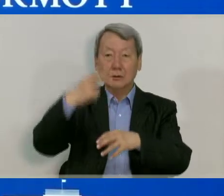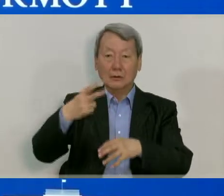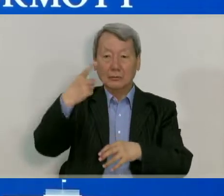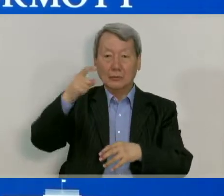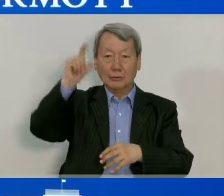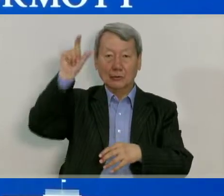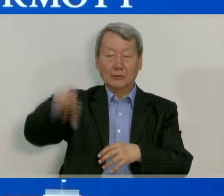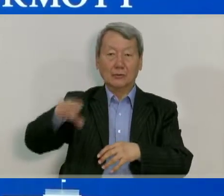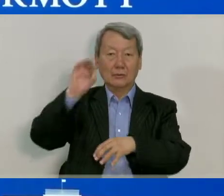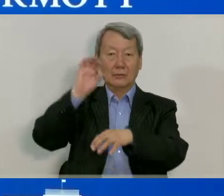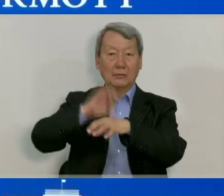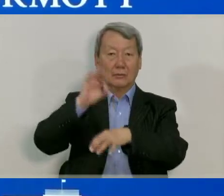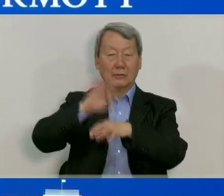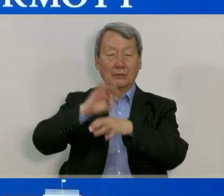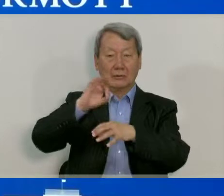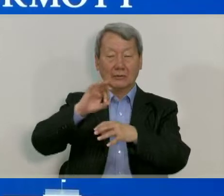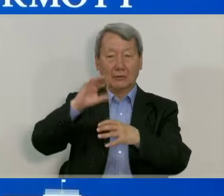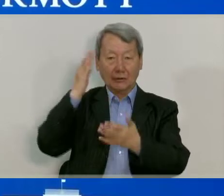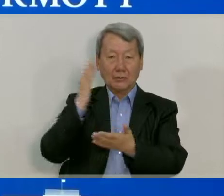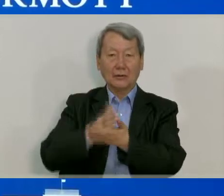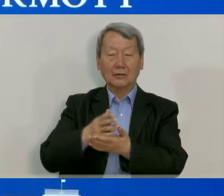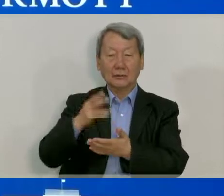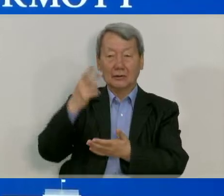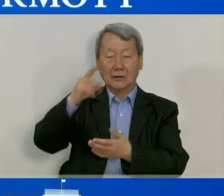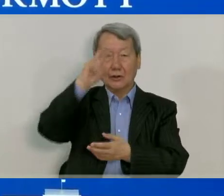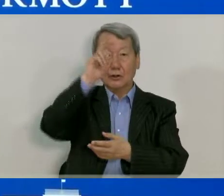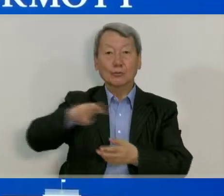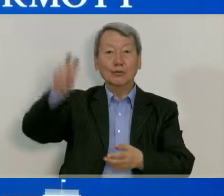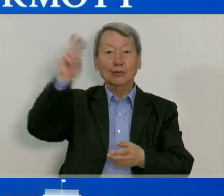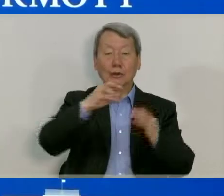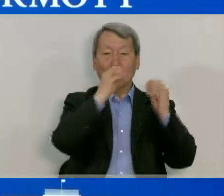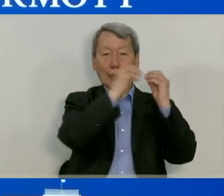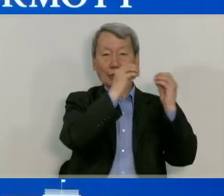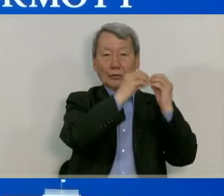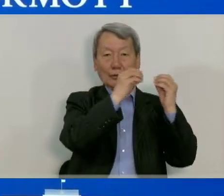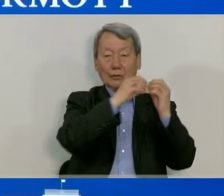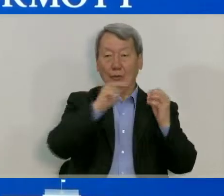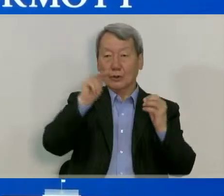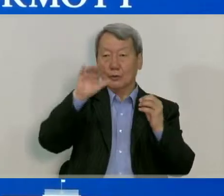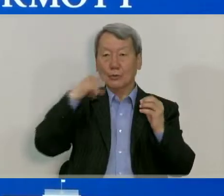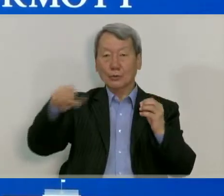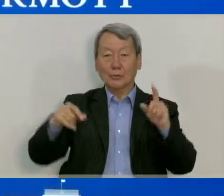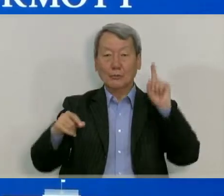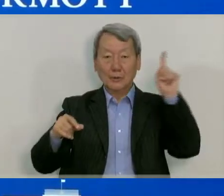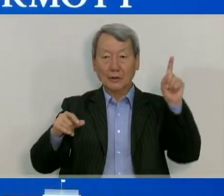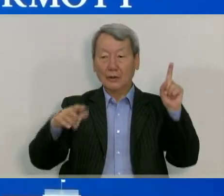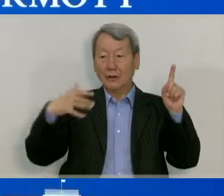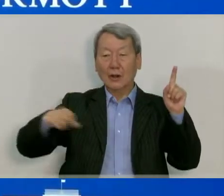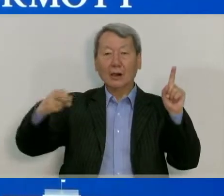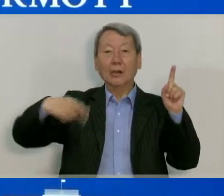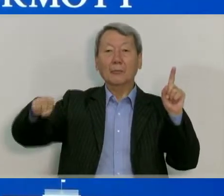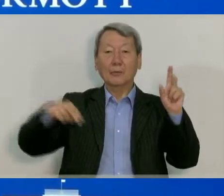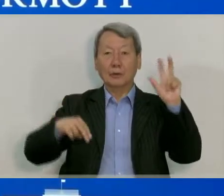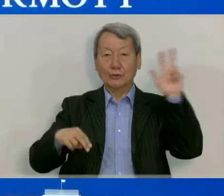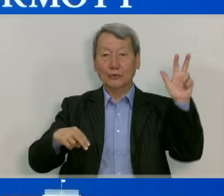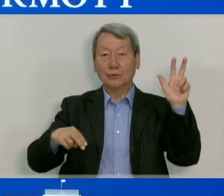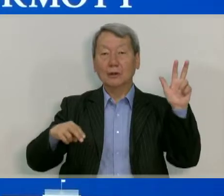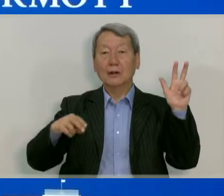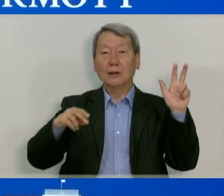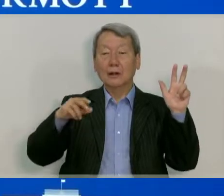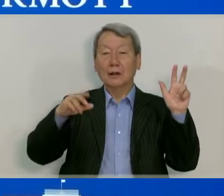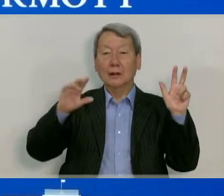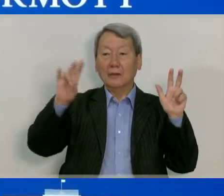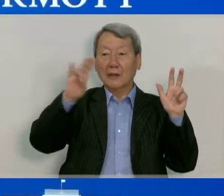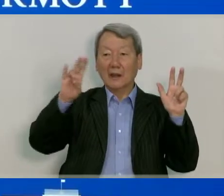учуру табылып каттоого алынды. Бишкек шаарында 10, Чүй областында 1 учур, Жалабат областында 3